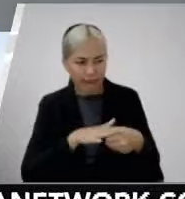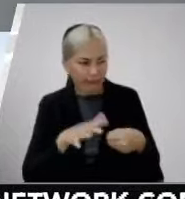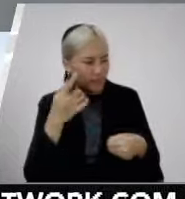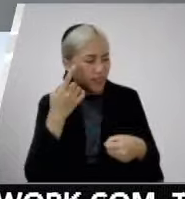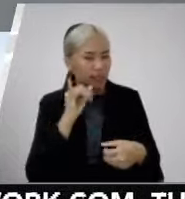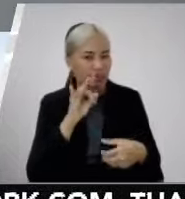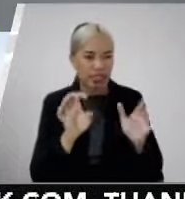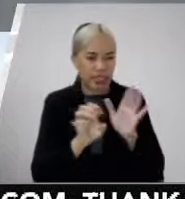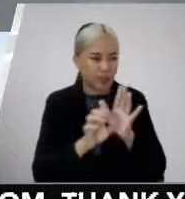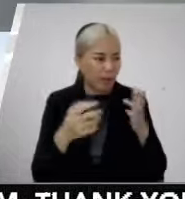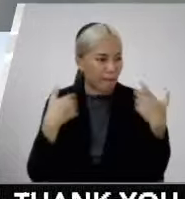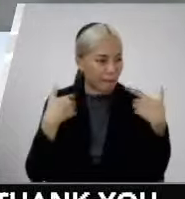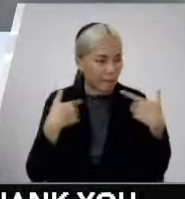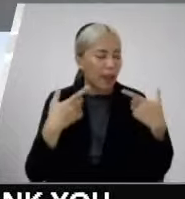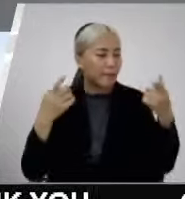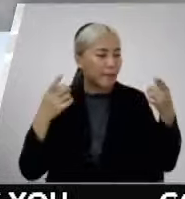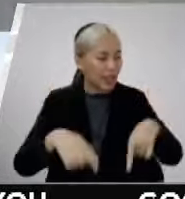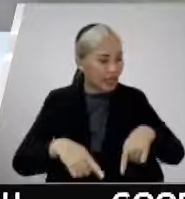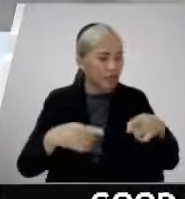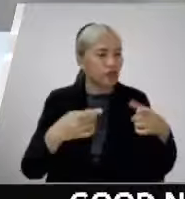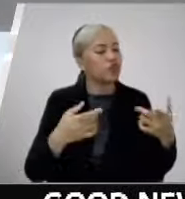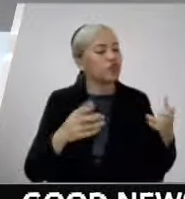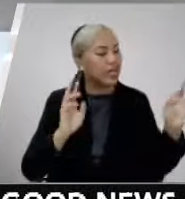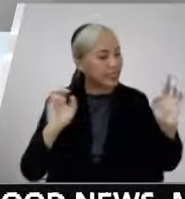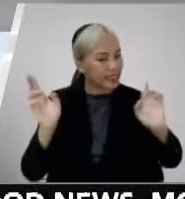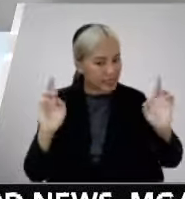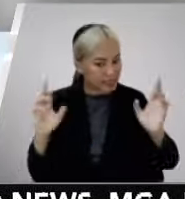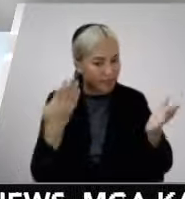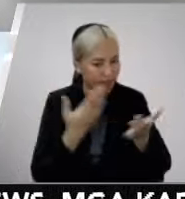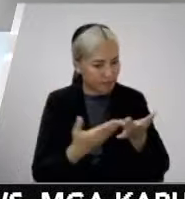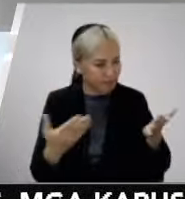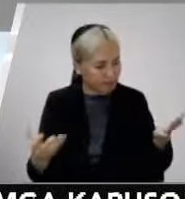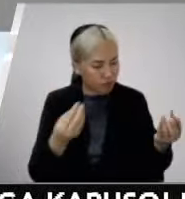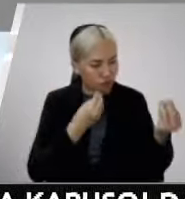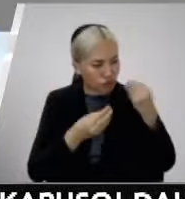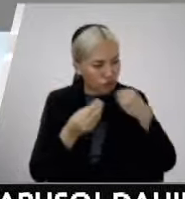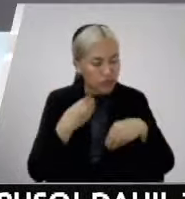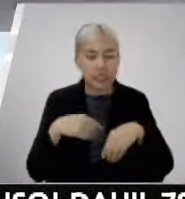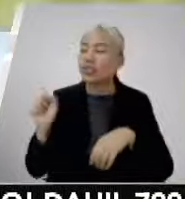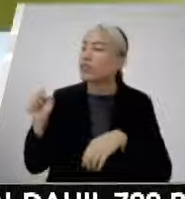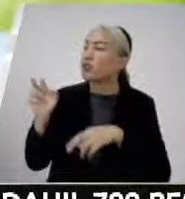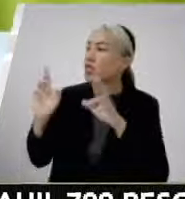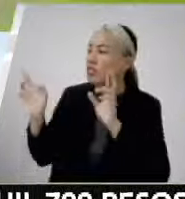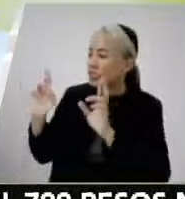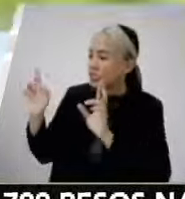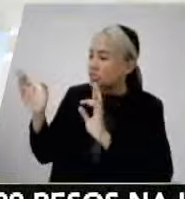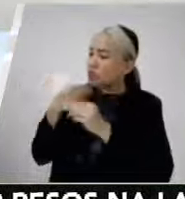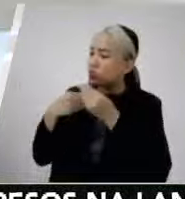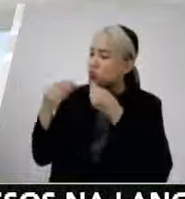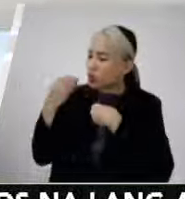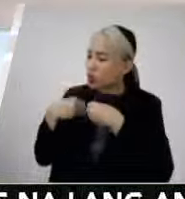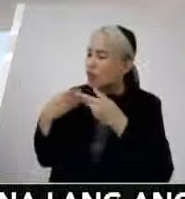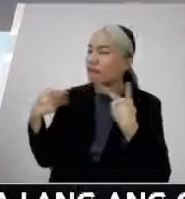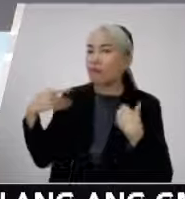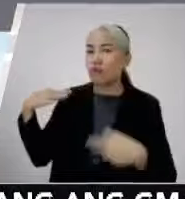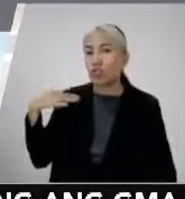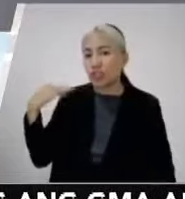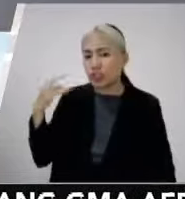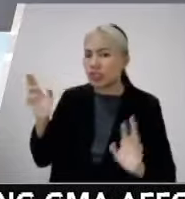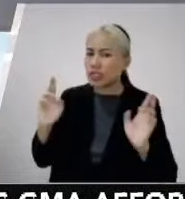yan. Mayroon na po tayong naka-imbak ng mga pagkain at saka yung mga, may mga volunteers po tayo, mayroon po tayong